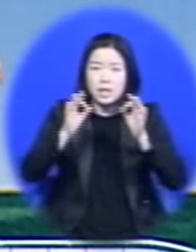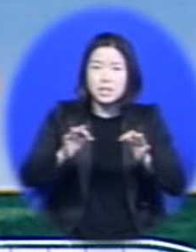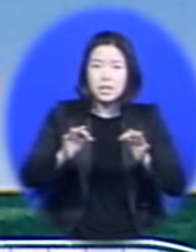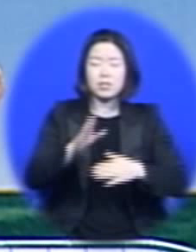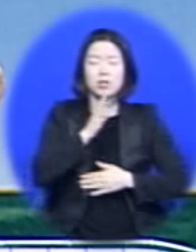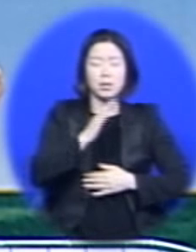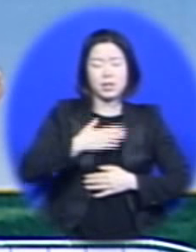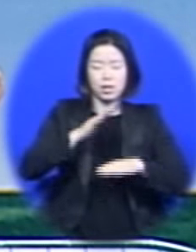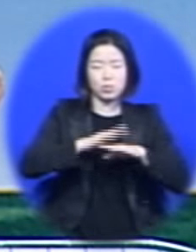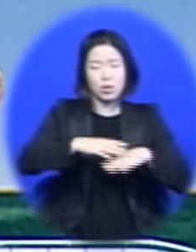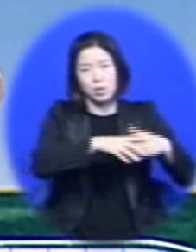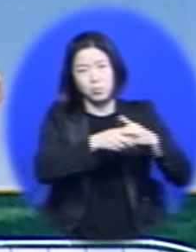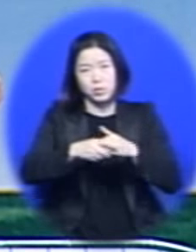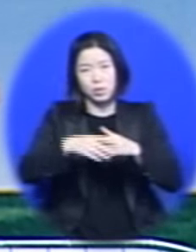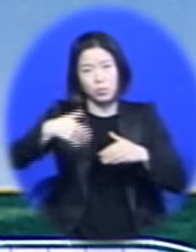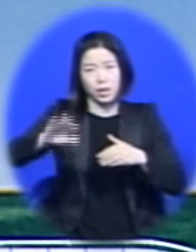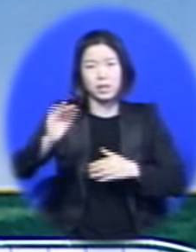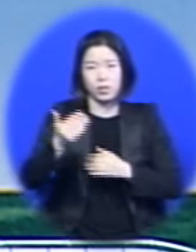손을 붙잡고 가야 돼.